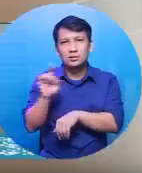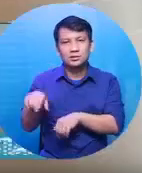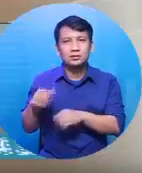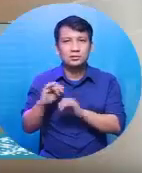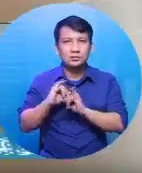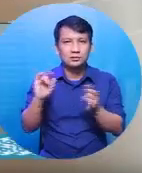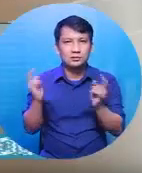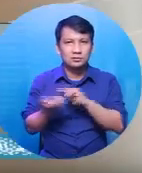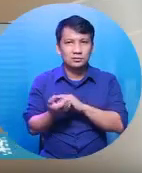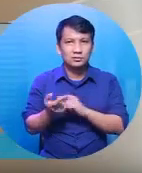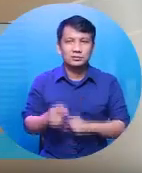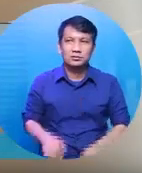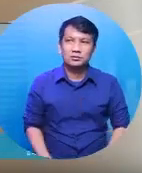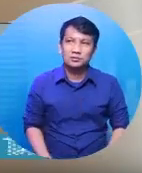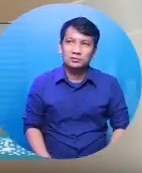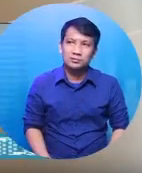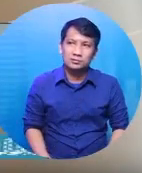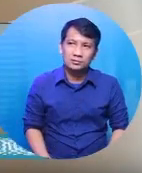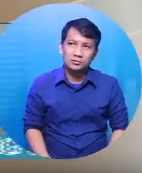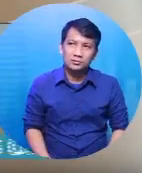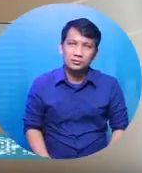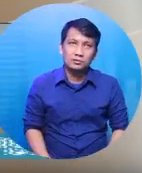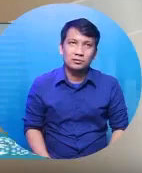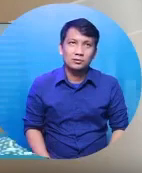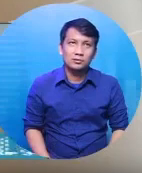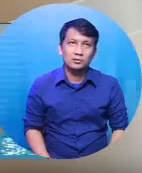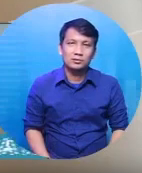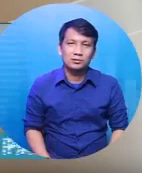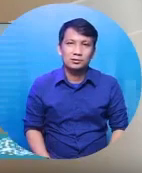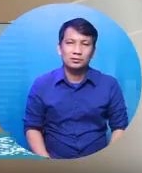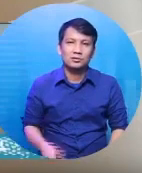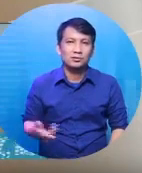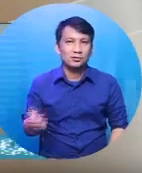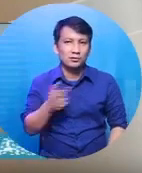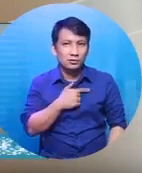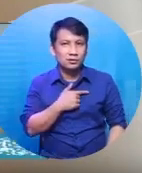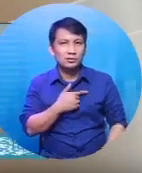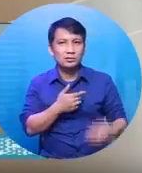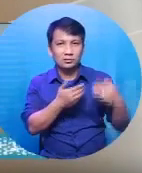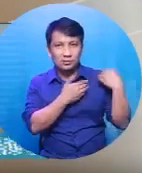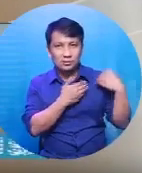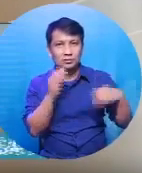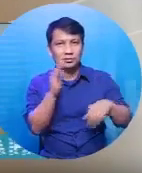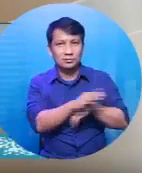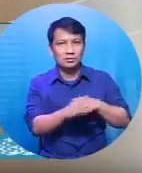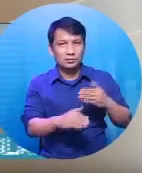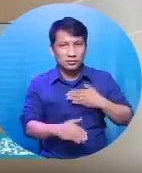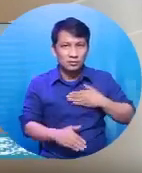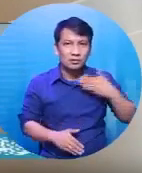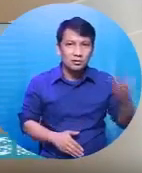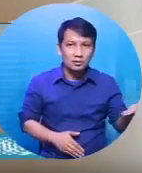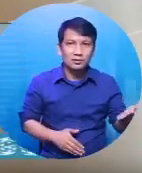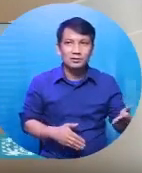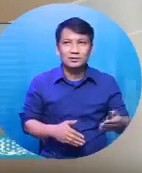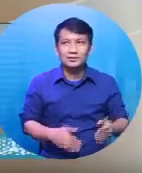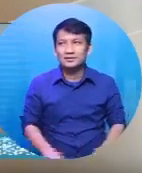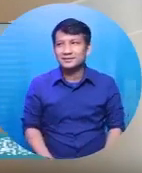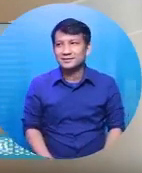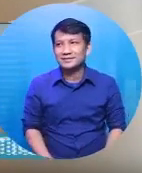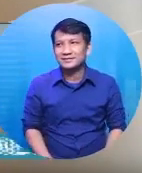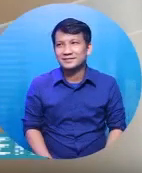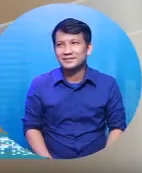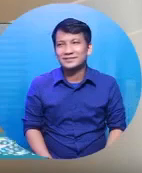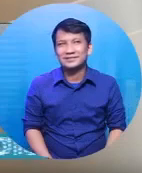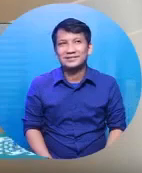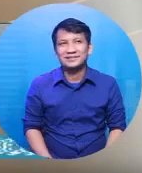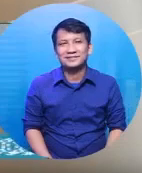kayo. Hindi, si Rapi, sir, po. Ang sa akin lang po, hindi ko po siya inuobliga. Gusto ko po magkusa siya, maintindihan niya ang mama ko.